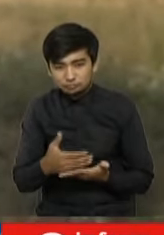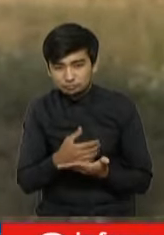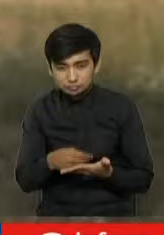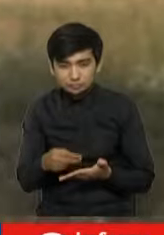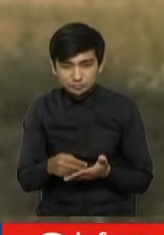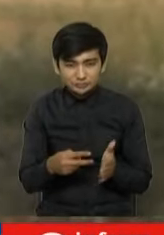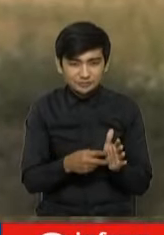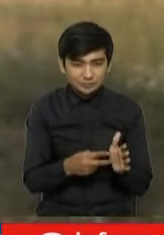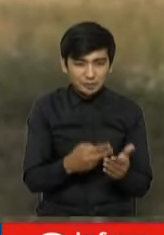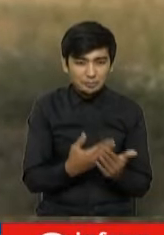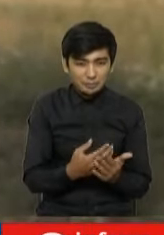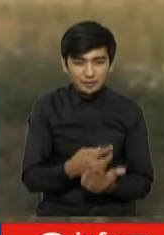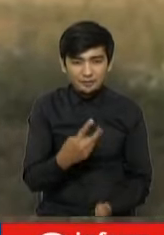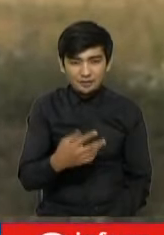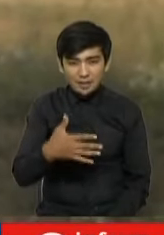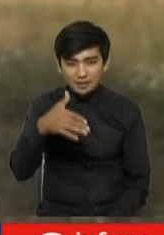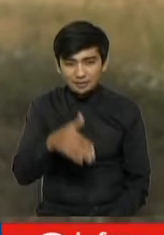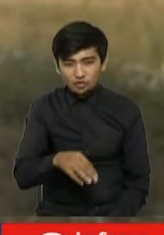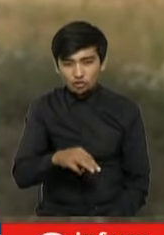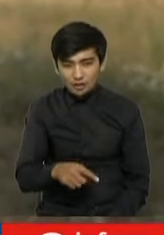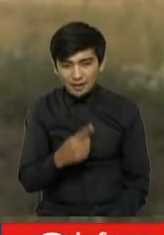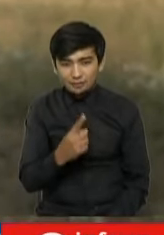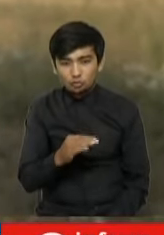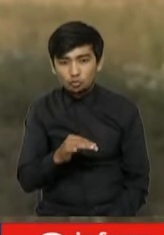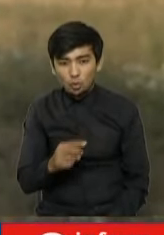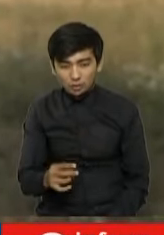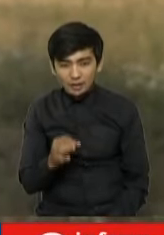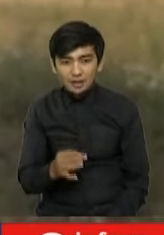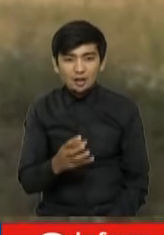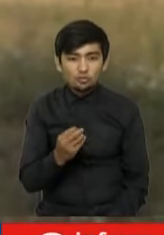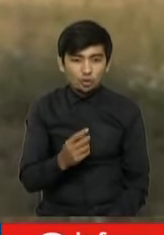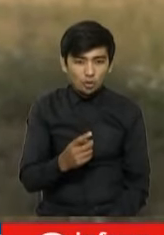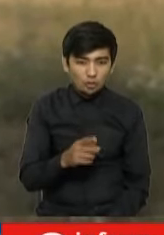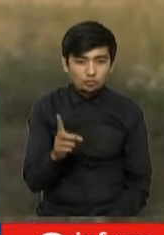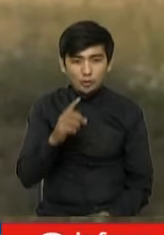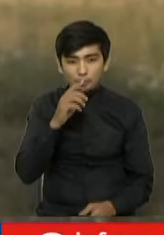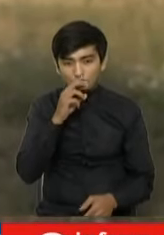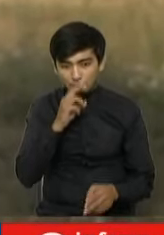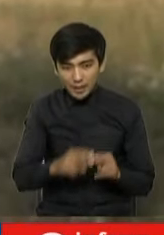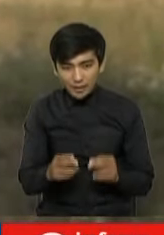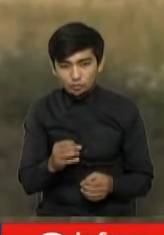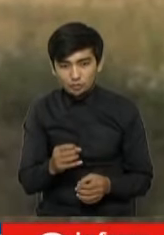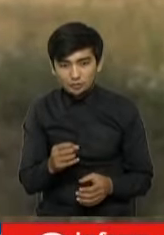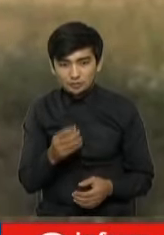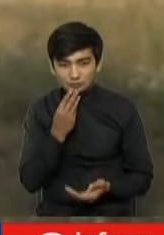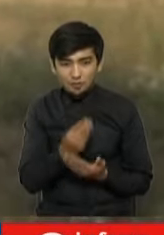себестоимость порядка 25.000 тенге тонны сена при том что ты ещё потеряешь в том что ты не сможешь вывести свой скот